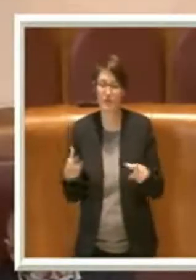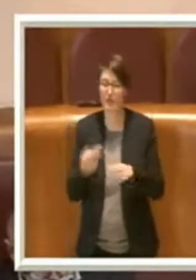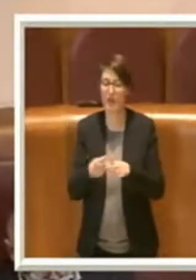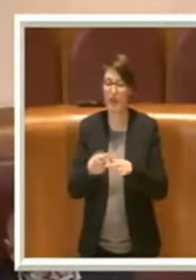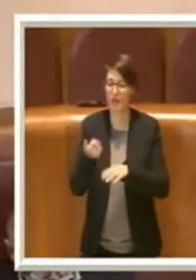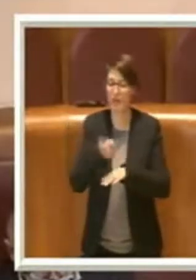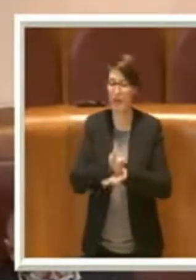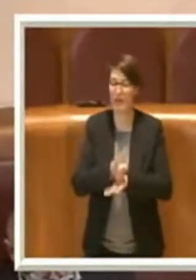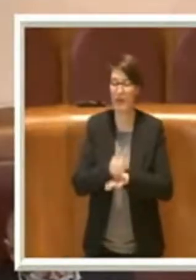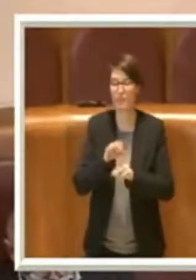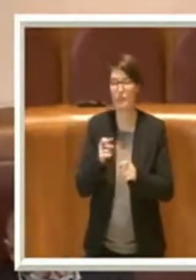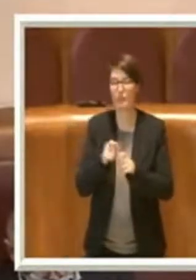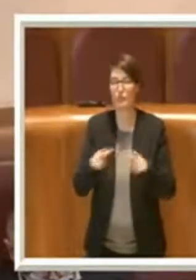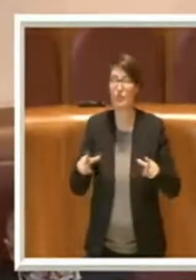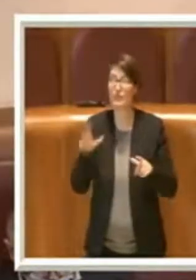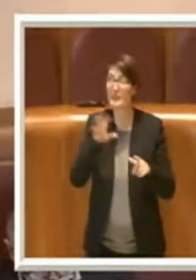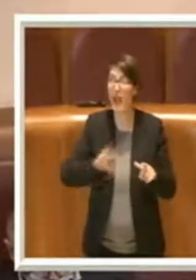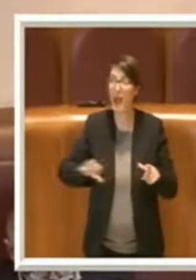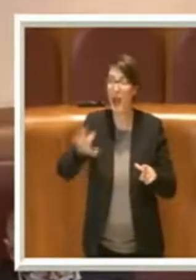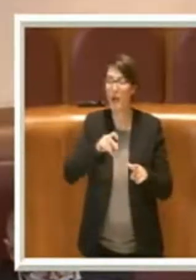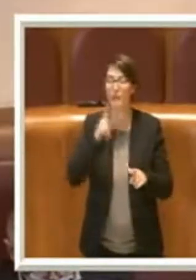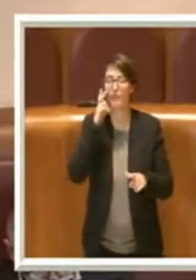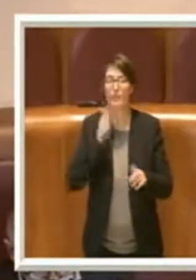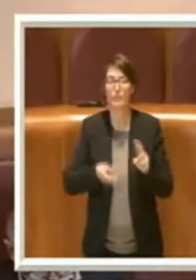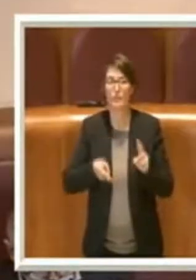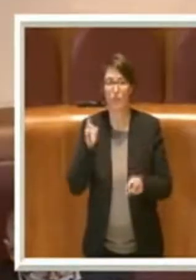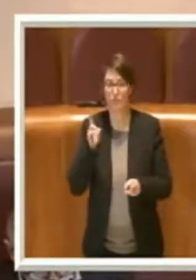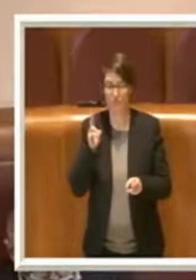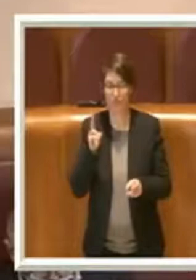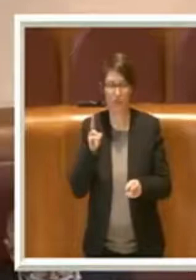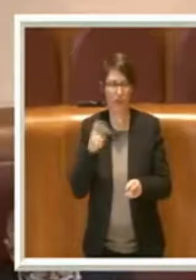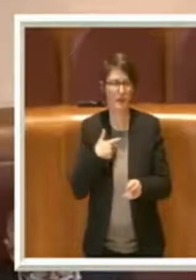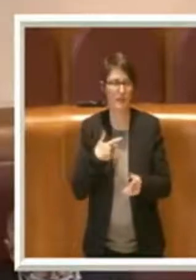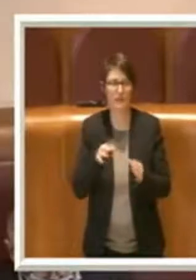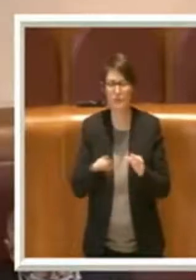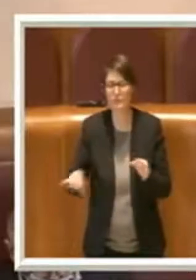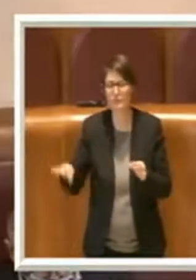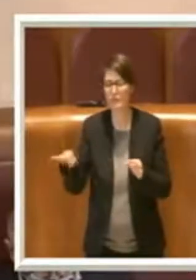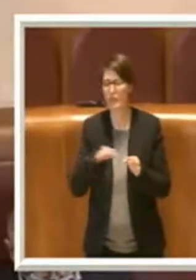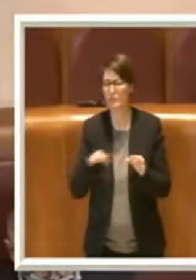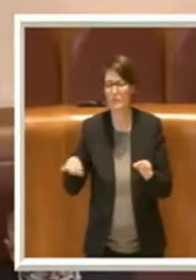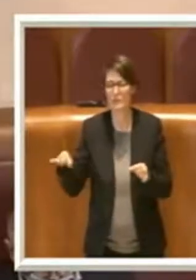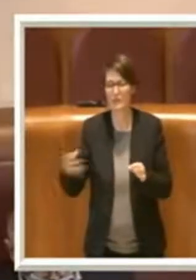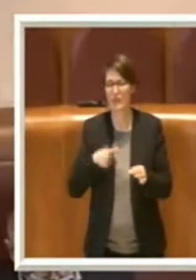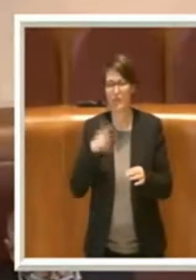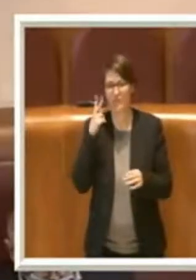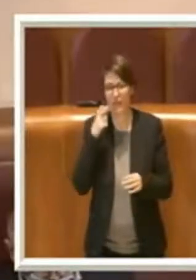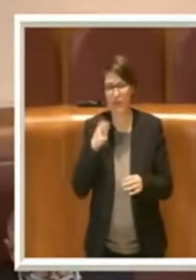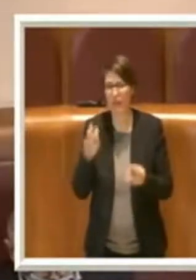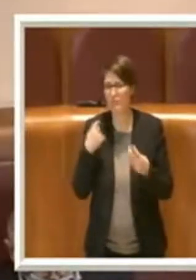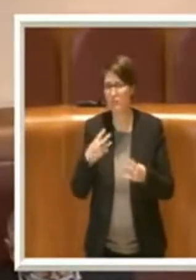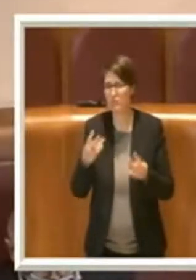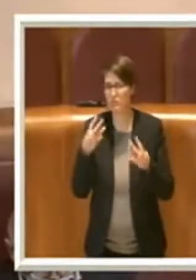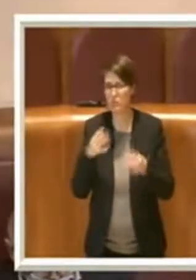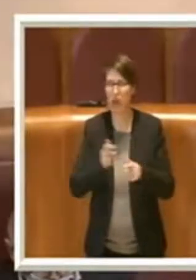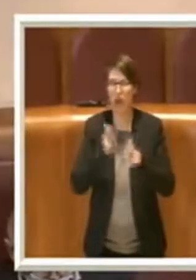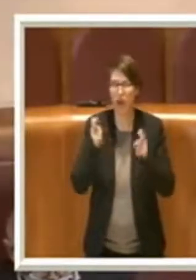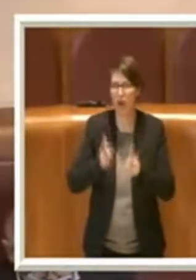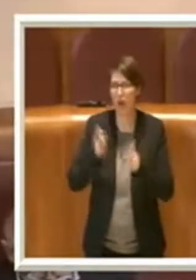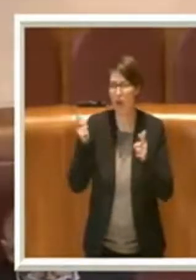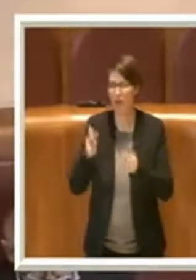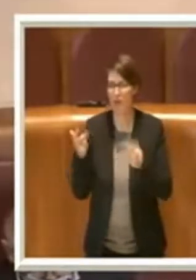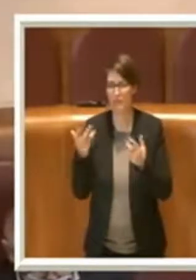a 330.000 alberi, a 44 milioni di metri quadrati di verde, perciò stiamo parlando di uno